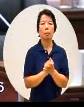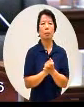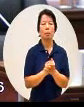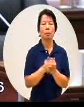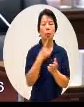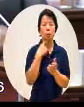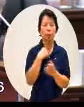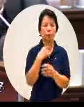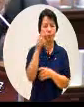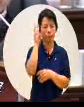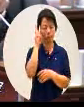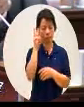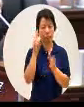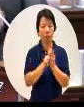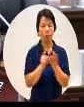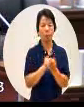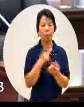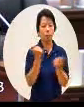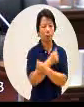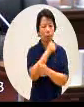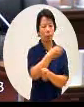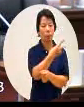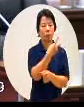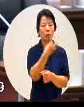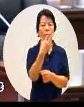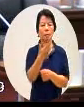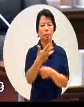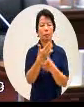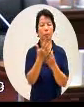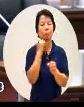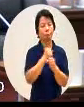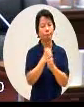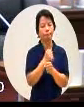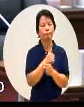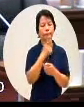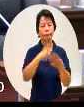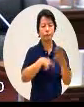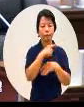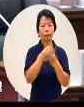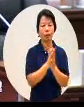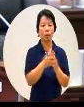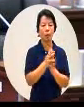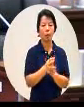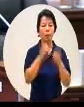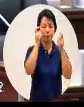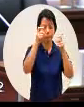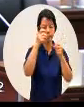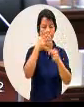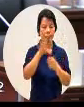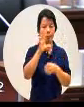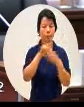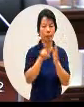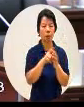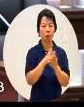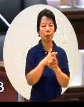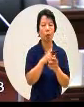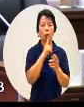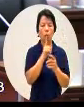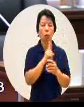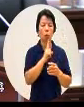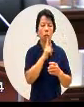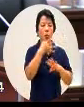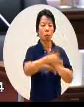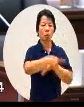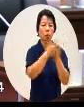我許願要替228做一點事所以那時候在雄中前面提出一個主張公益